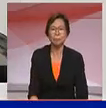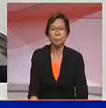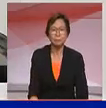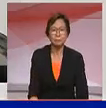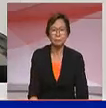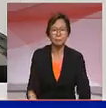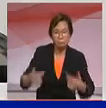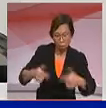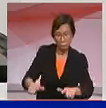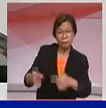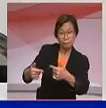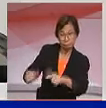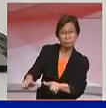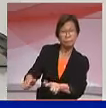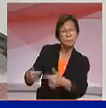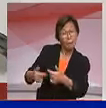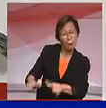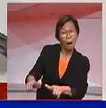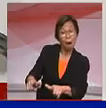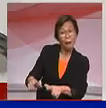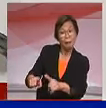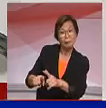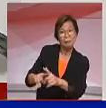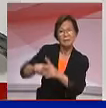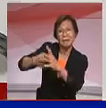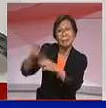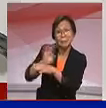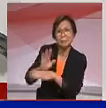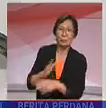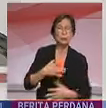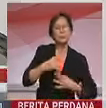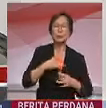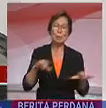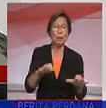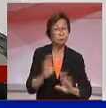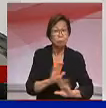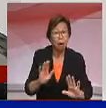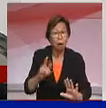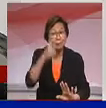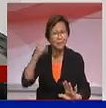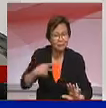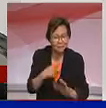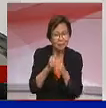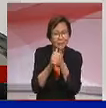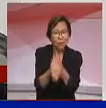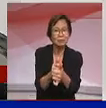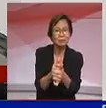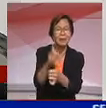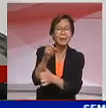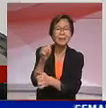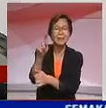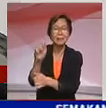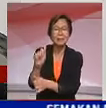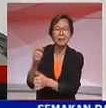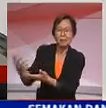Tetapi kebenaran yang diberikan bukannya dibuat sewenang-wenangnya kerana kita berpandukan kepada data-data